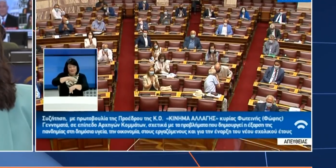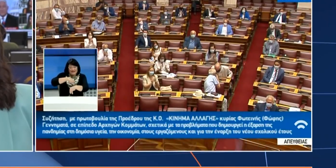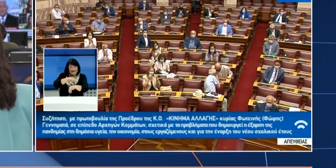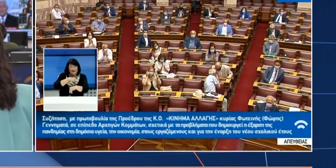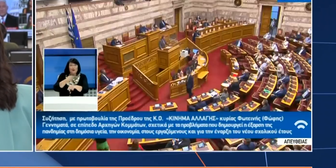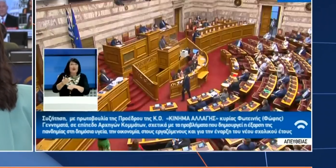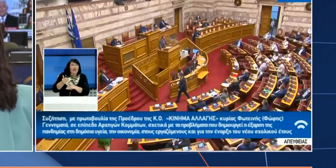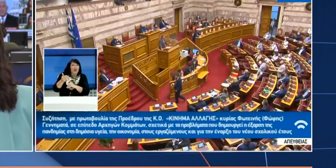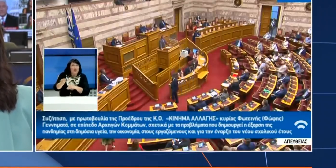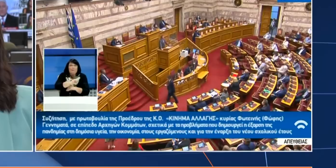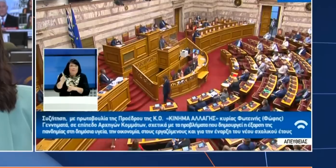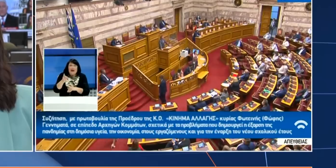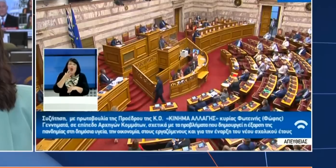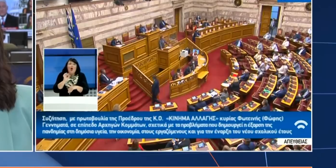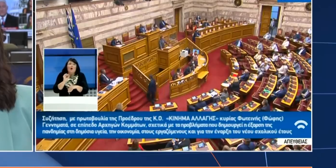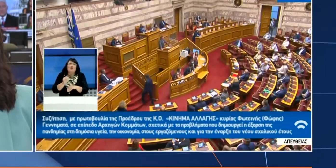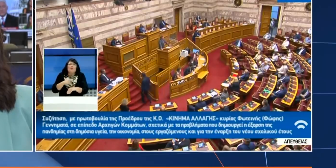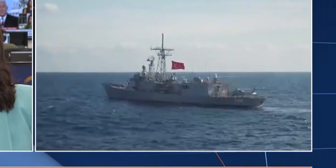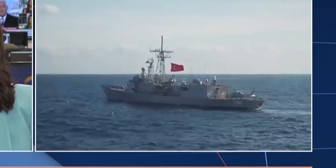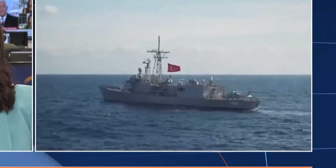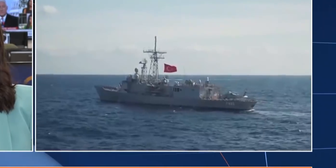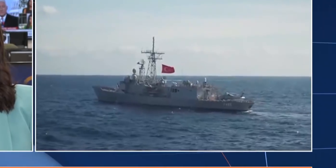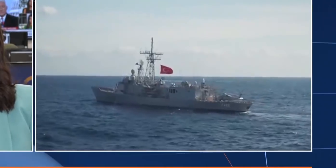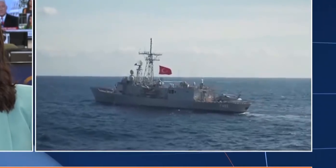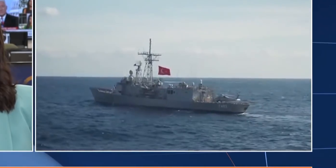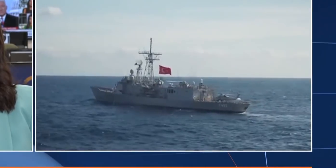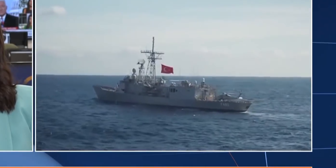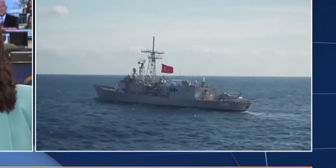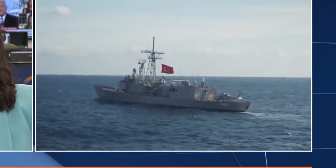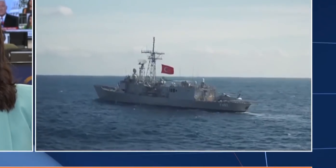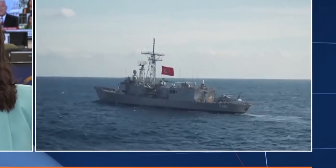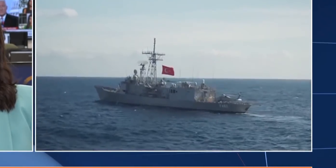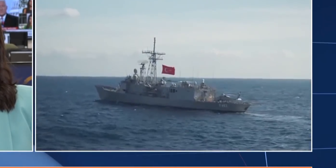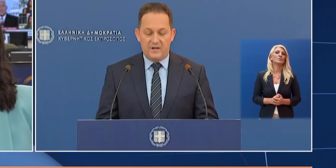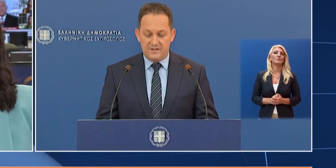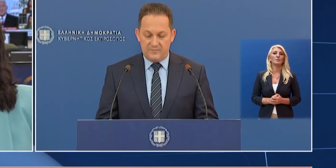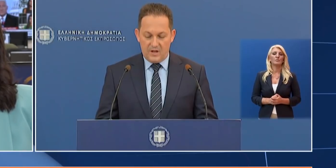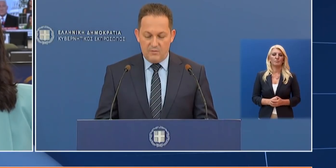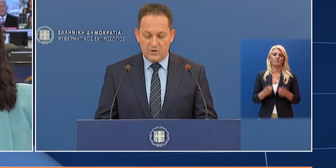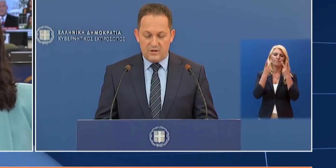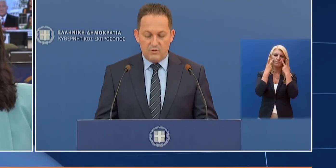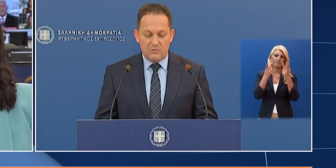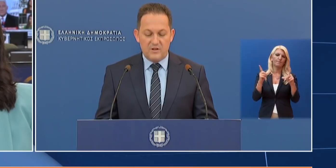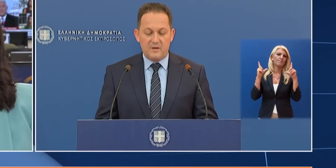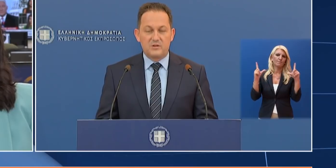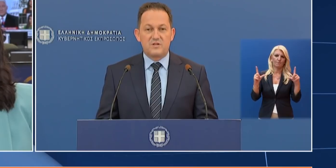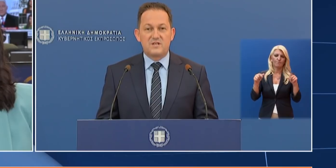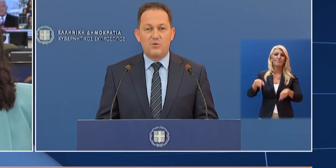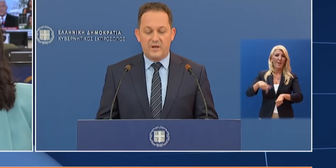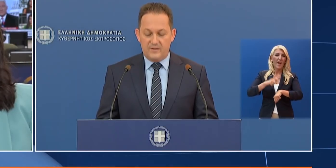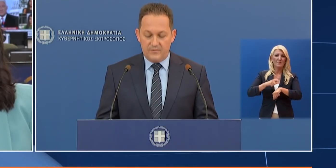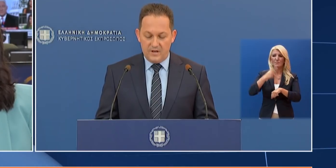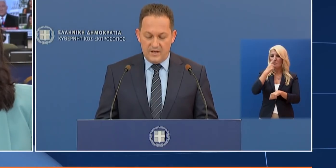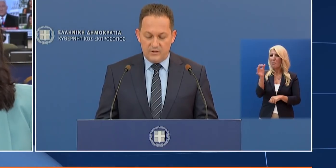Τσίπρα ενημερώθηκε για το τι έγινε στο Βερολίνο από την διπλωματική σύμβουλο του κυρίου Μητσοτάκη. Τώρα, συνομιλήσαμε εμείς